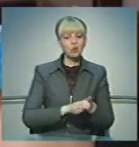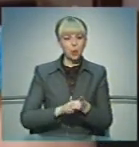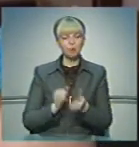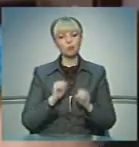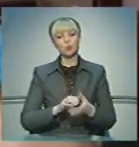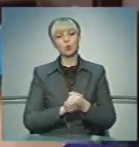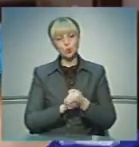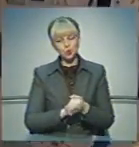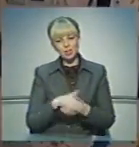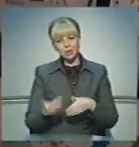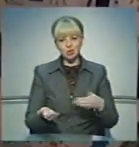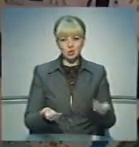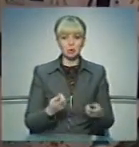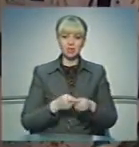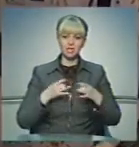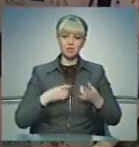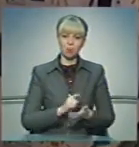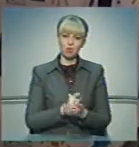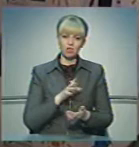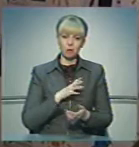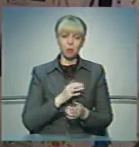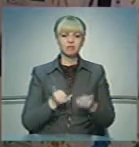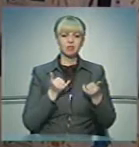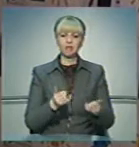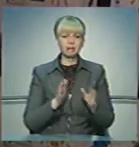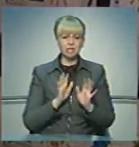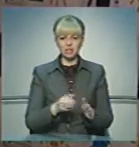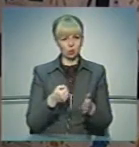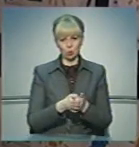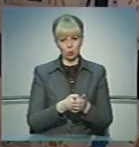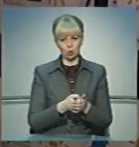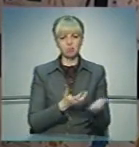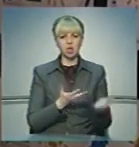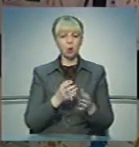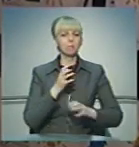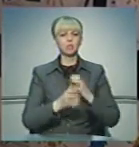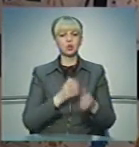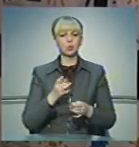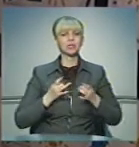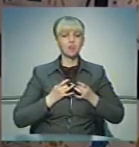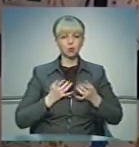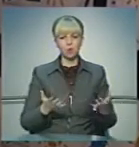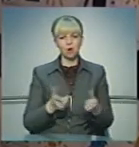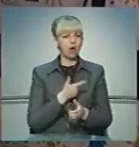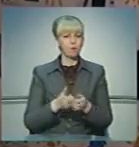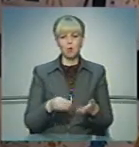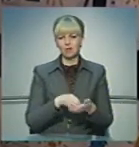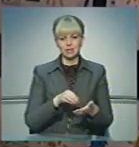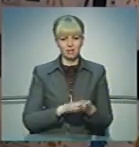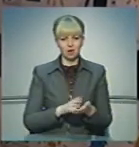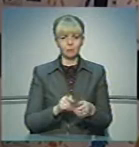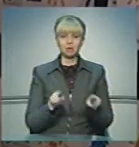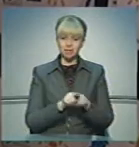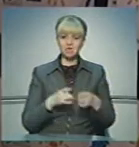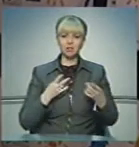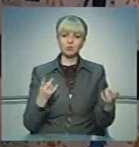будуть дружити між собою. Такі свята мають бути приуроченими не тільки до якихось міжнародних святкувань чи відзначень, а такі